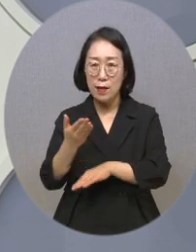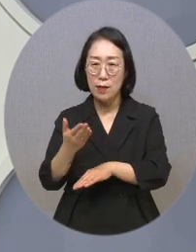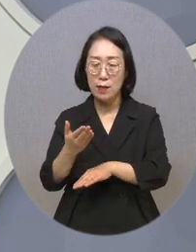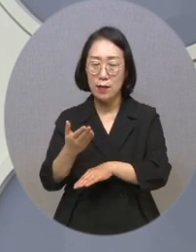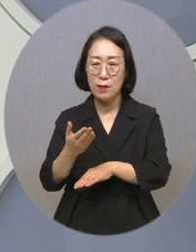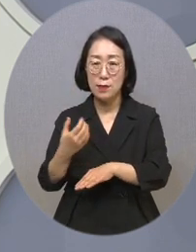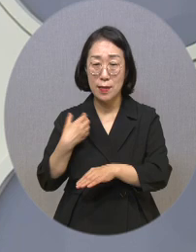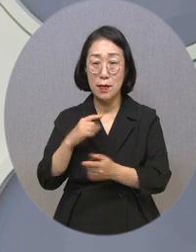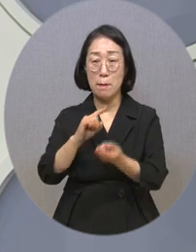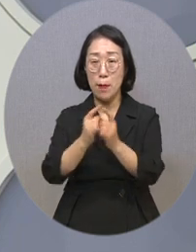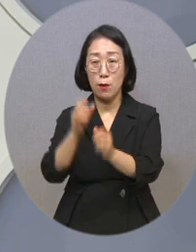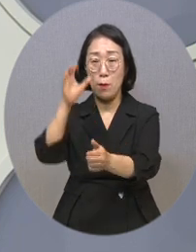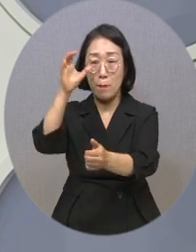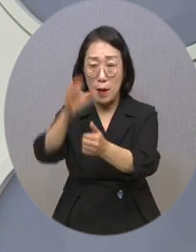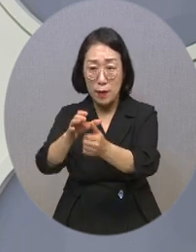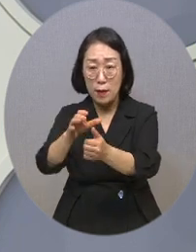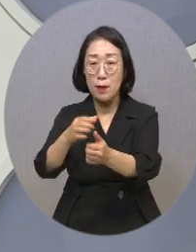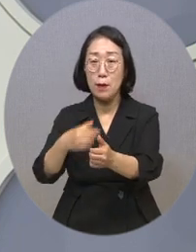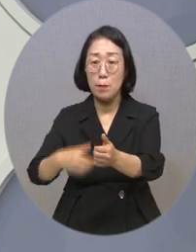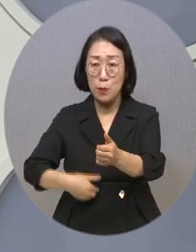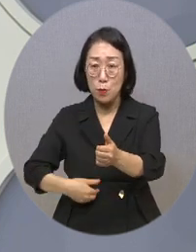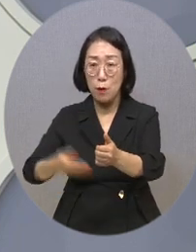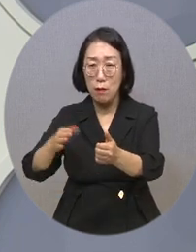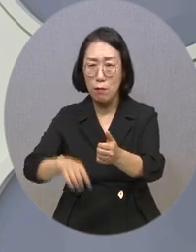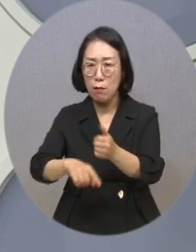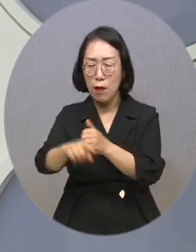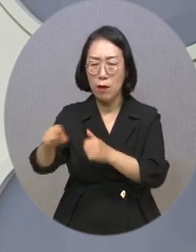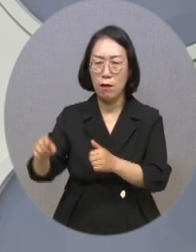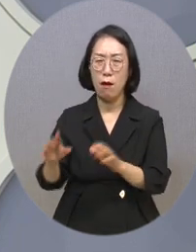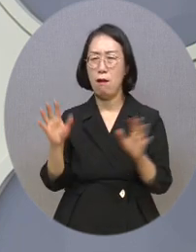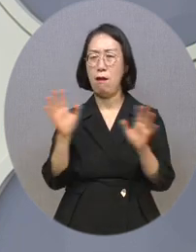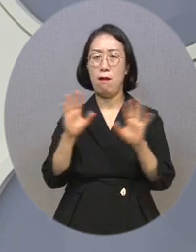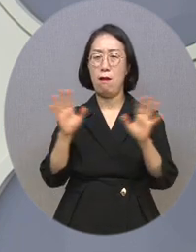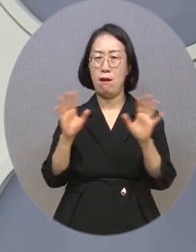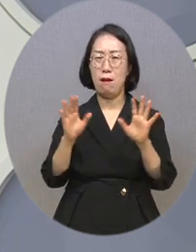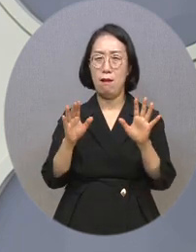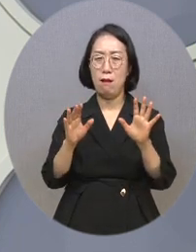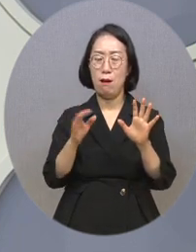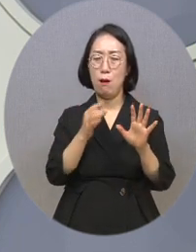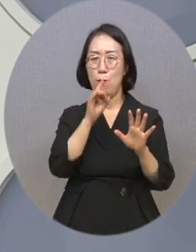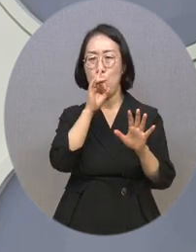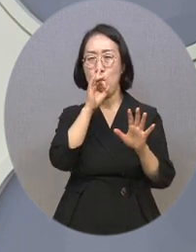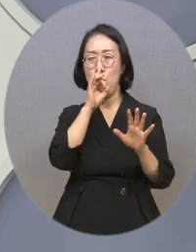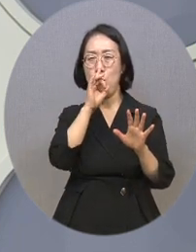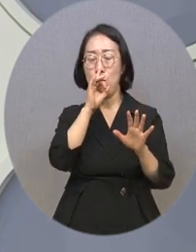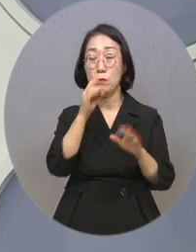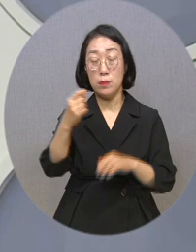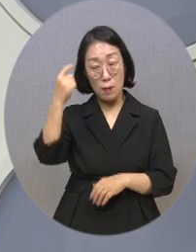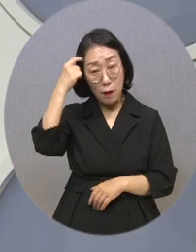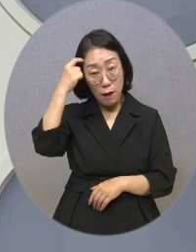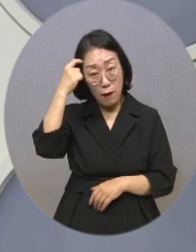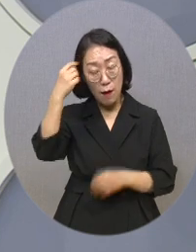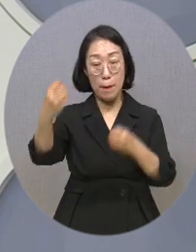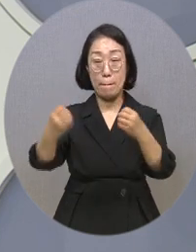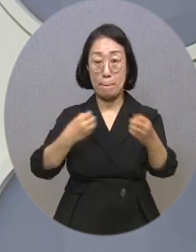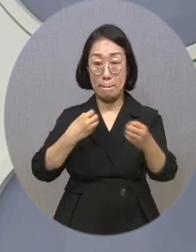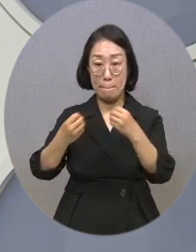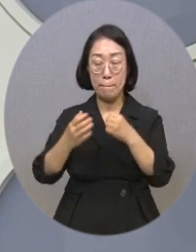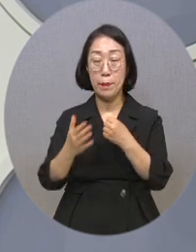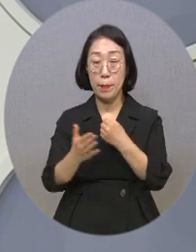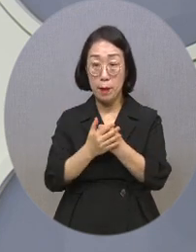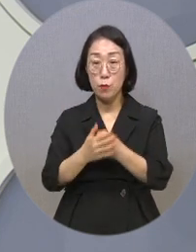되는데 이게 좀 어렵게 생각을 하시는 것 같아요. 그래서 그거가 좀 저기 좀 어려웠고요. 저는